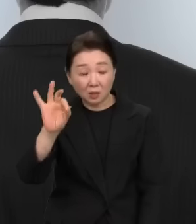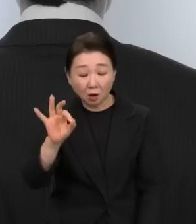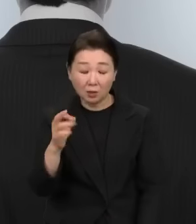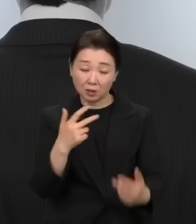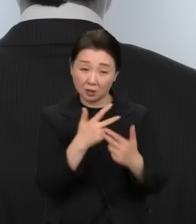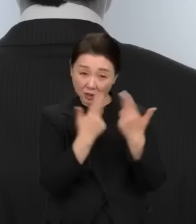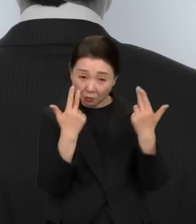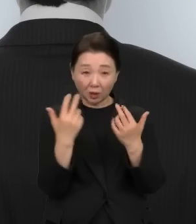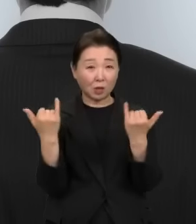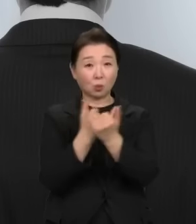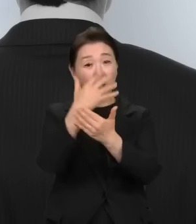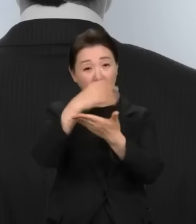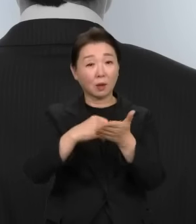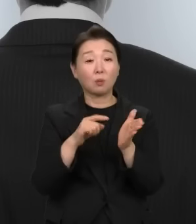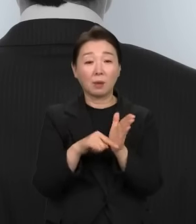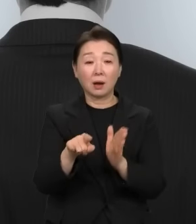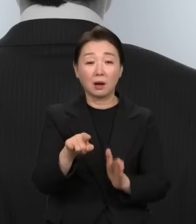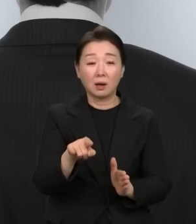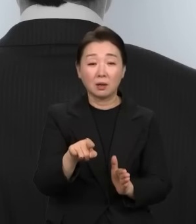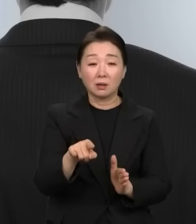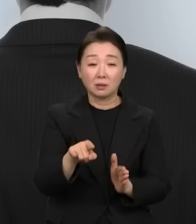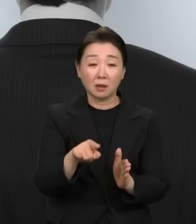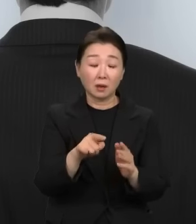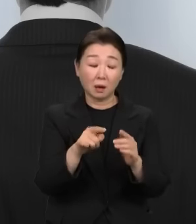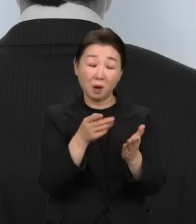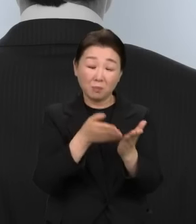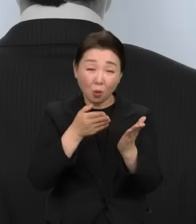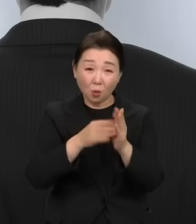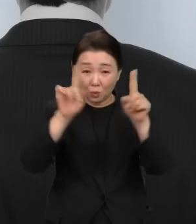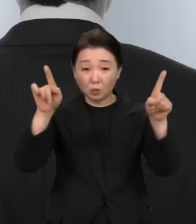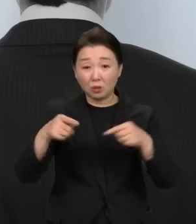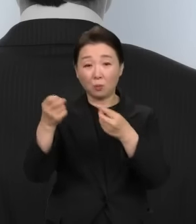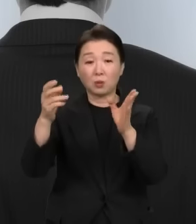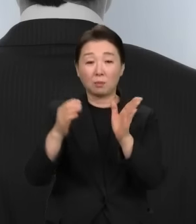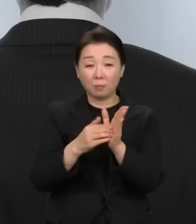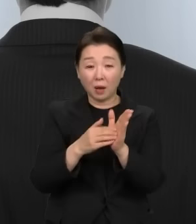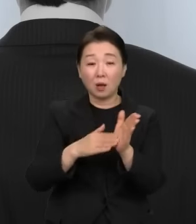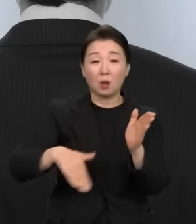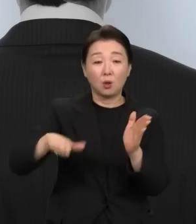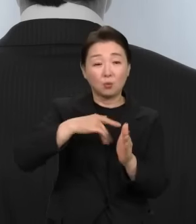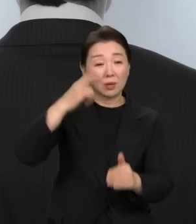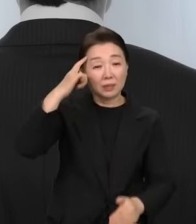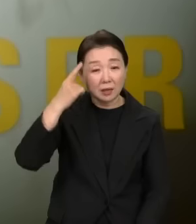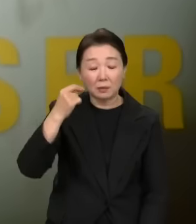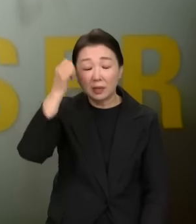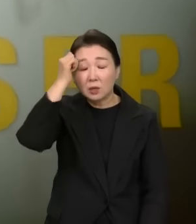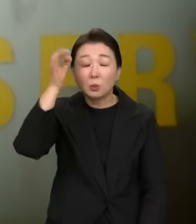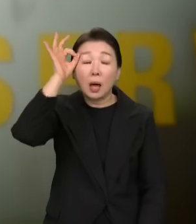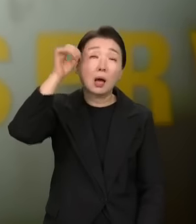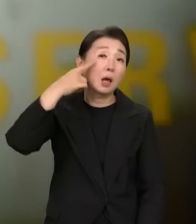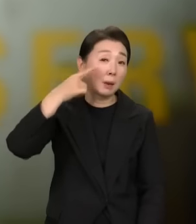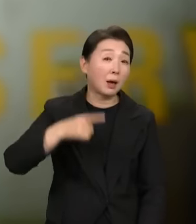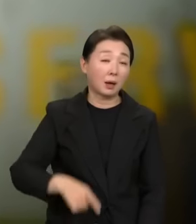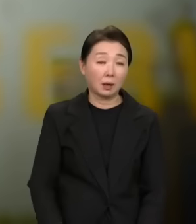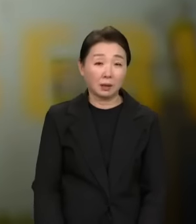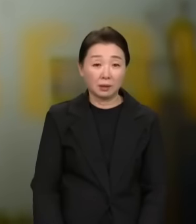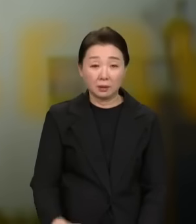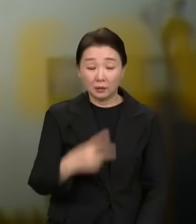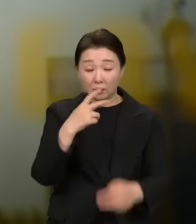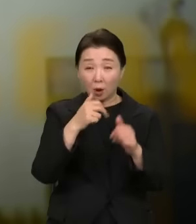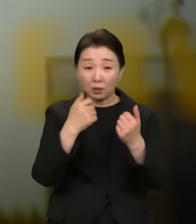내가 저 변론 요지서를 하나 보내드릴게요. 예, 그래도 그때 우리 주장이었으니까 기억도 되살려보시고. 곧바로